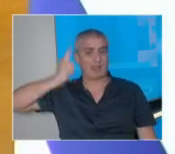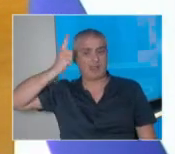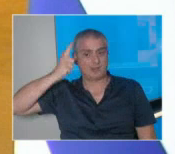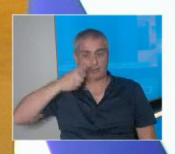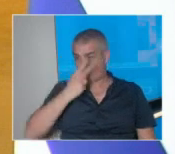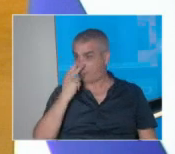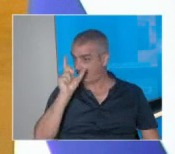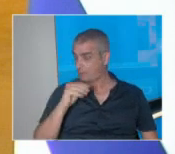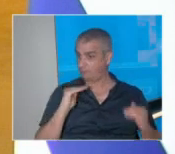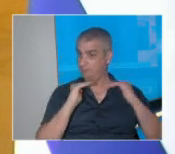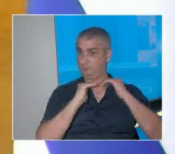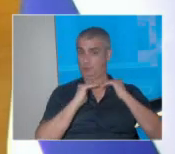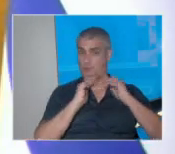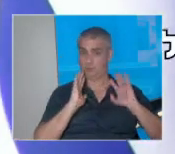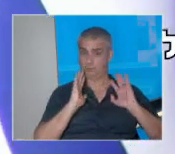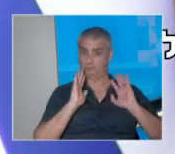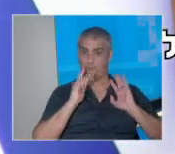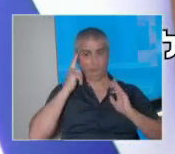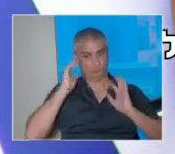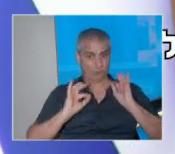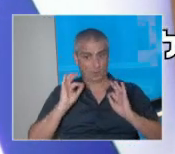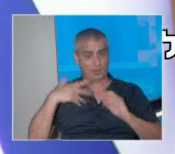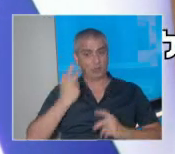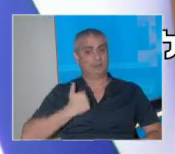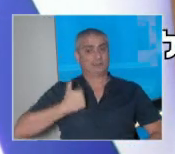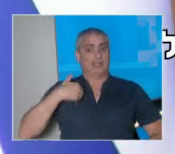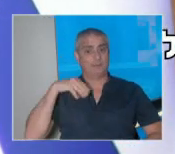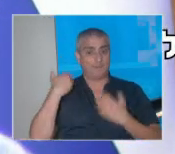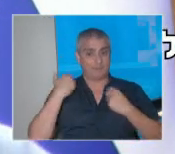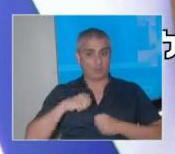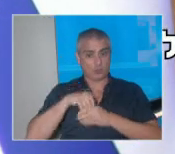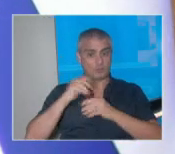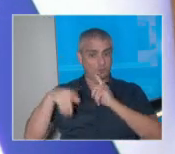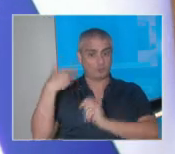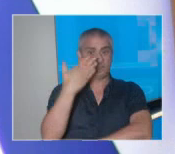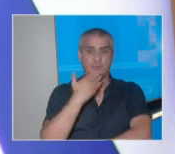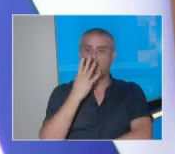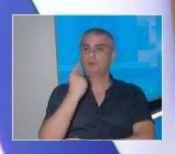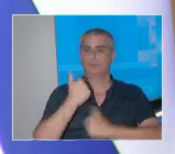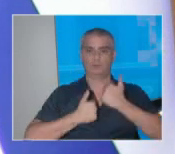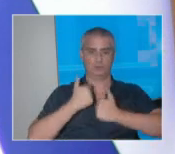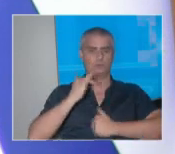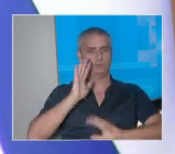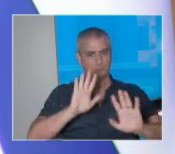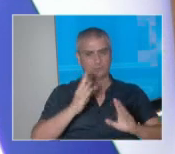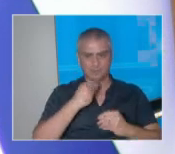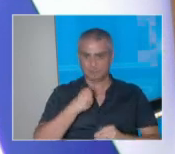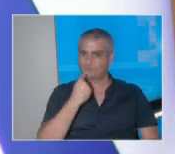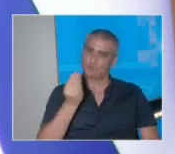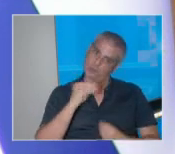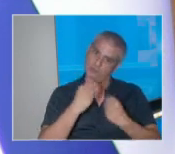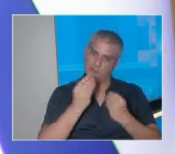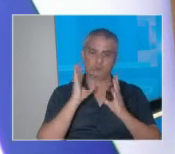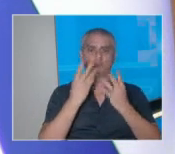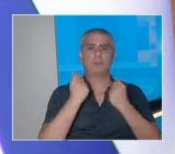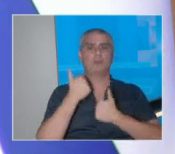השלוף, הוא נראה לך הדמות הראויה, השקולה והנכונה להיות השר לביטחון הפנים הבא של ישראל? יש הרבה מועמדים. כן, בוא תשים בפי עוד כמה מילים.